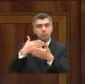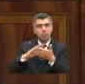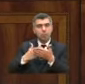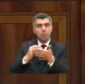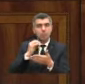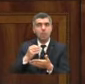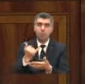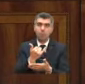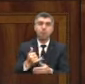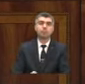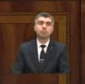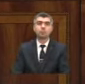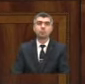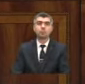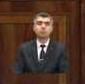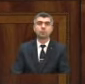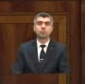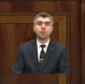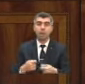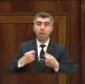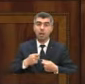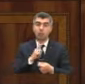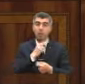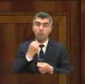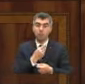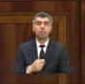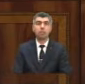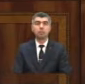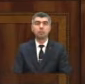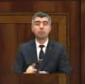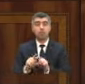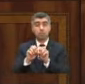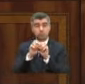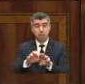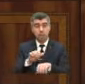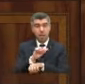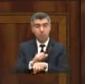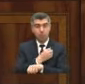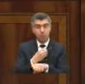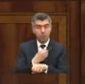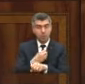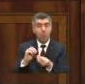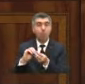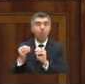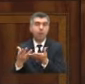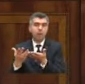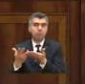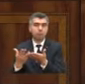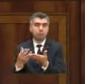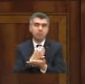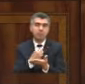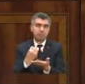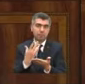الصحية. سيد رئيس الحكومة، لا يمكن أن نتصور تعميم التغطية الاجتماعية ونحن عندنا مشاكل في المنظومة الصحية